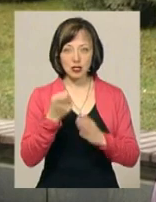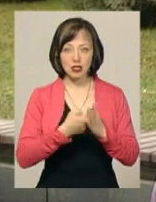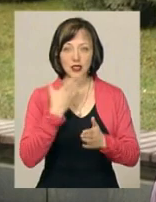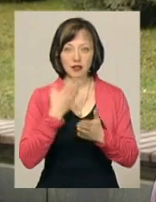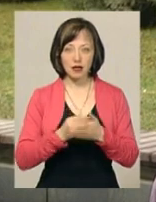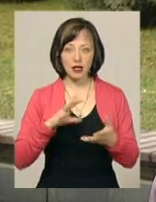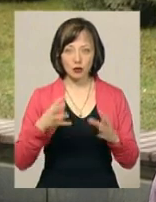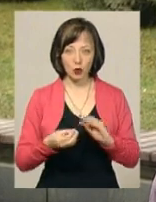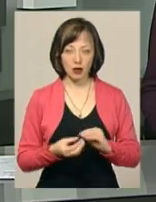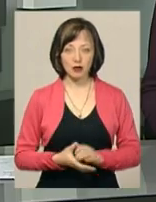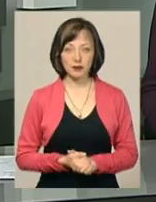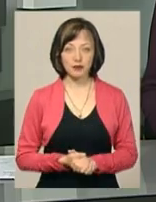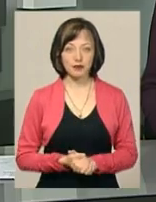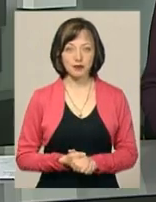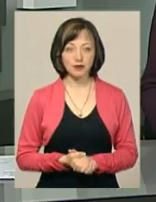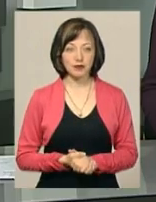свій результат.